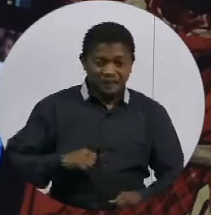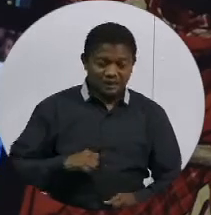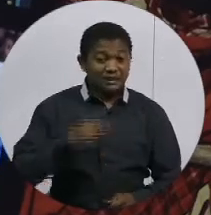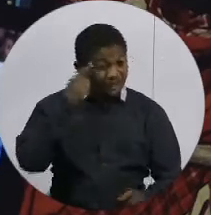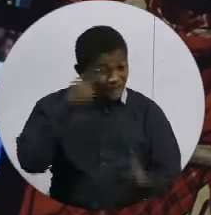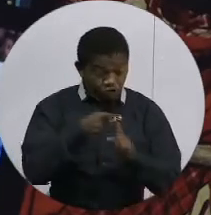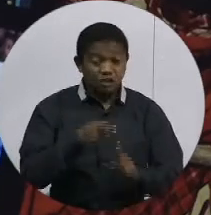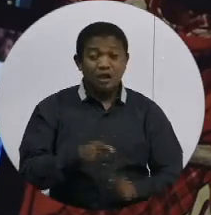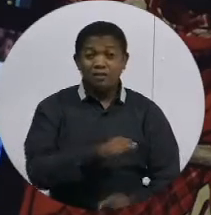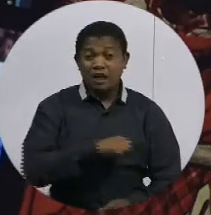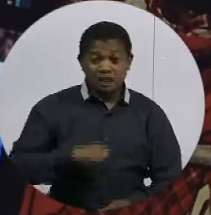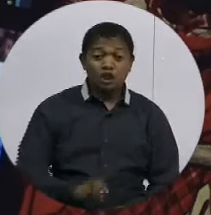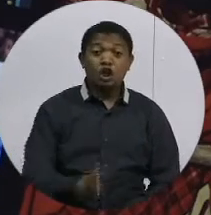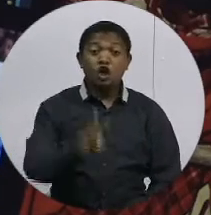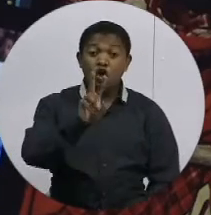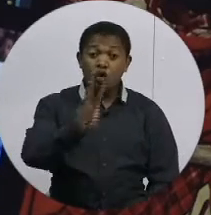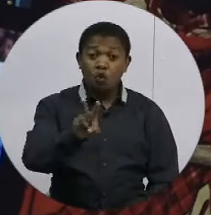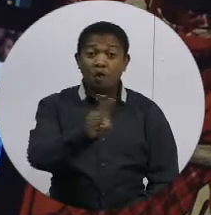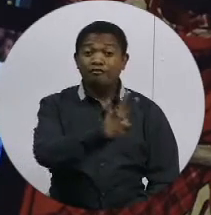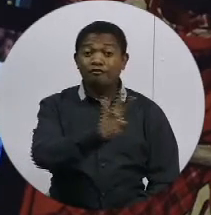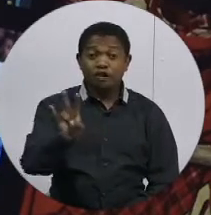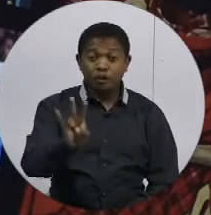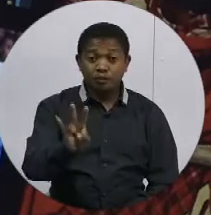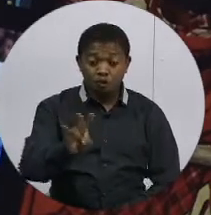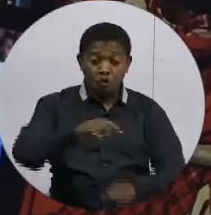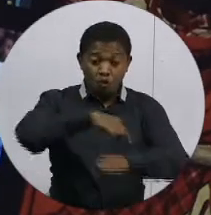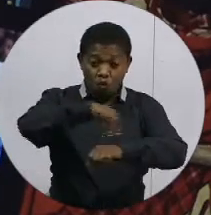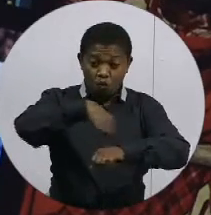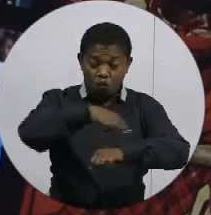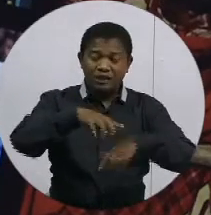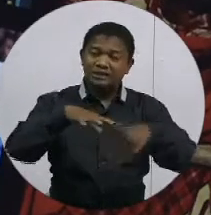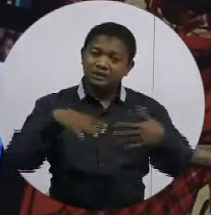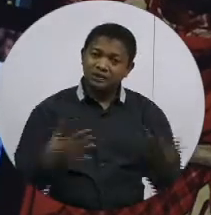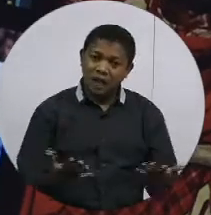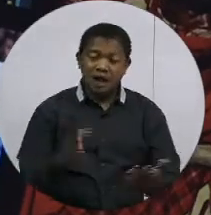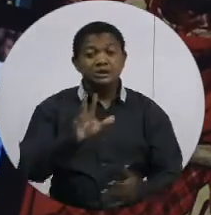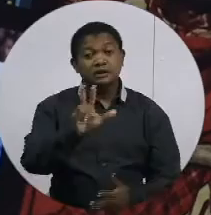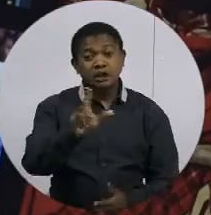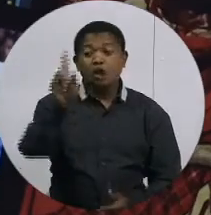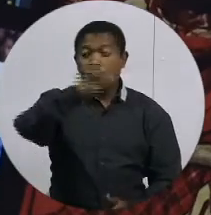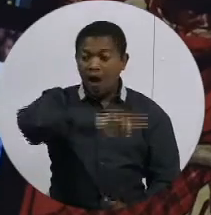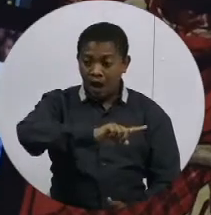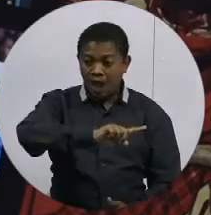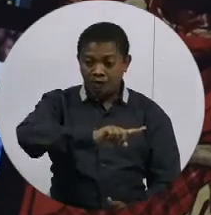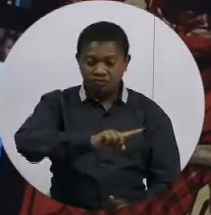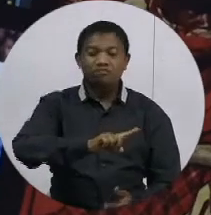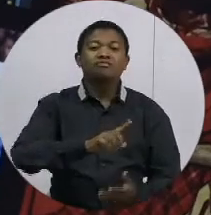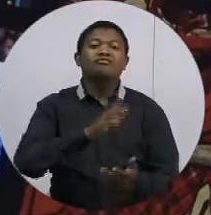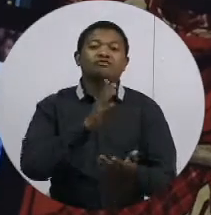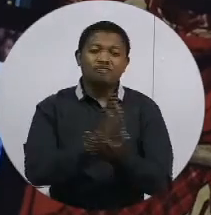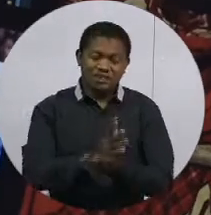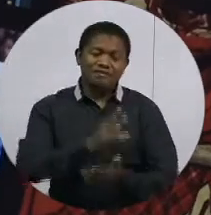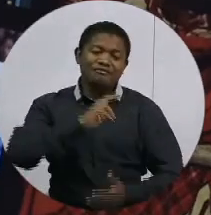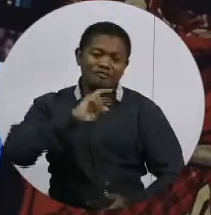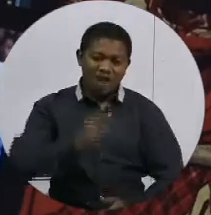andro a ny tokony ivoahany valin'ny fitiliana. Le PCR no resahako a, le PCR